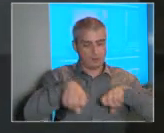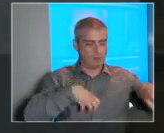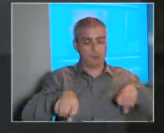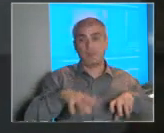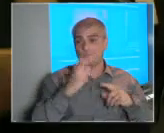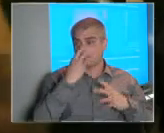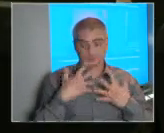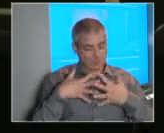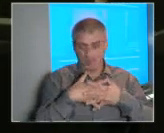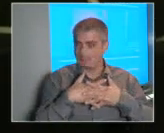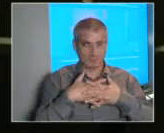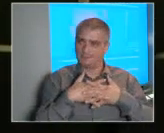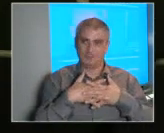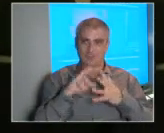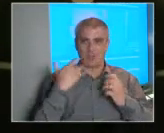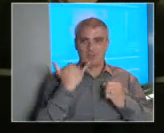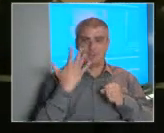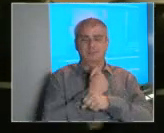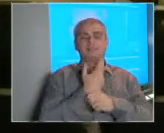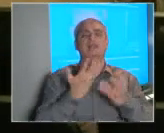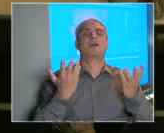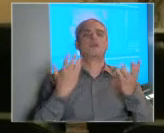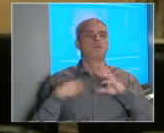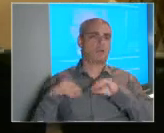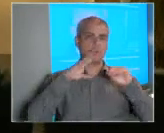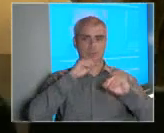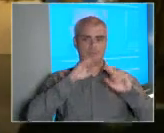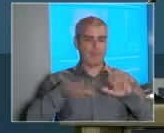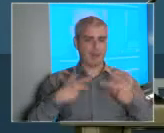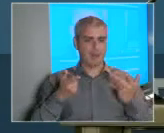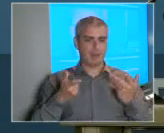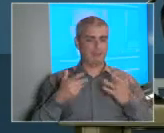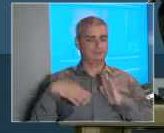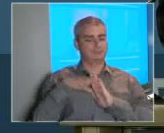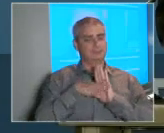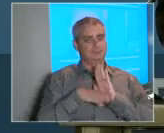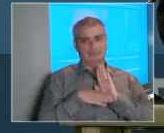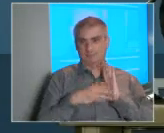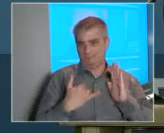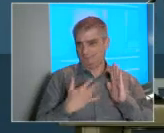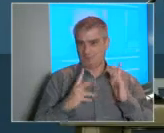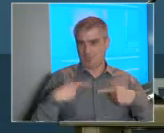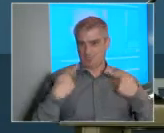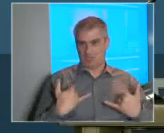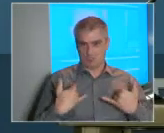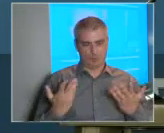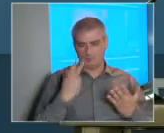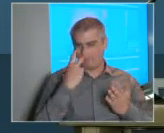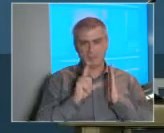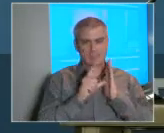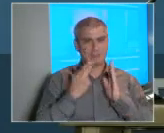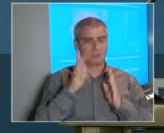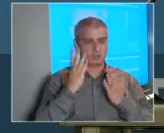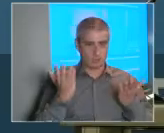וגם כשהם ניסו להתאחד, זה לא תמיד עבד. נכון. בואו נדבר לרגע על סדר היום שלנו ביום הזה, מבחינה טכנית